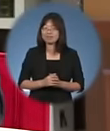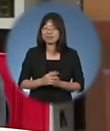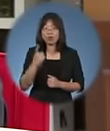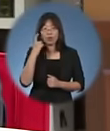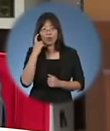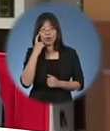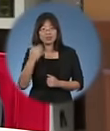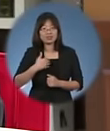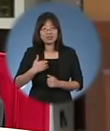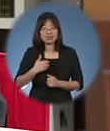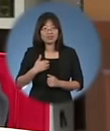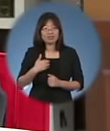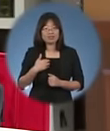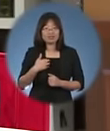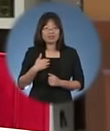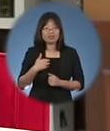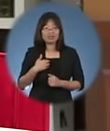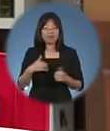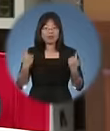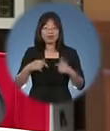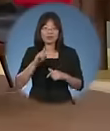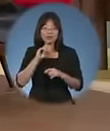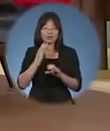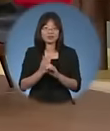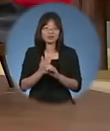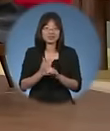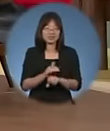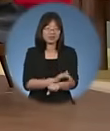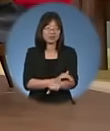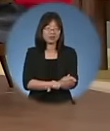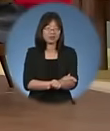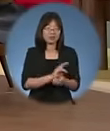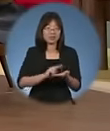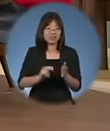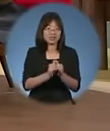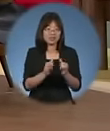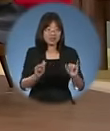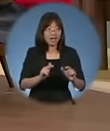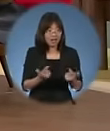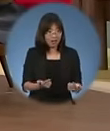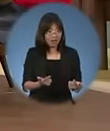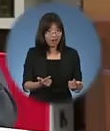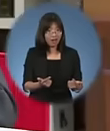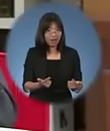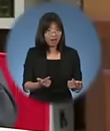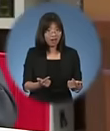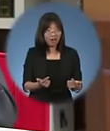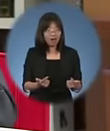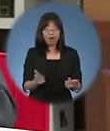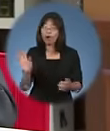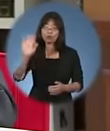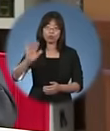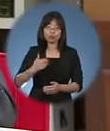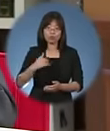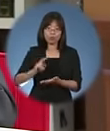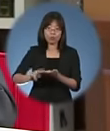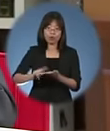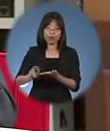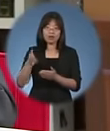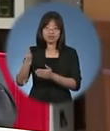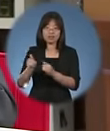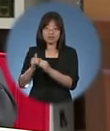왜냐니까요. 저는 예. 항상 그런 얘기를 해요. 직업이 만화가는 또 아니시네 보니까. 만화가죠. 만화가신가요? 아, 만화가인데 잠시